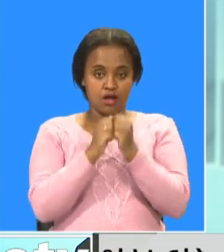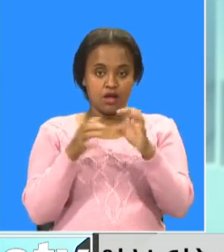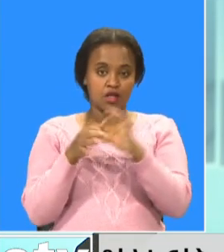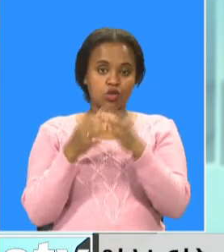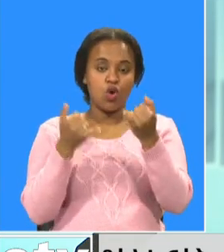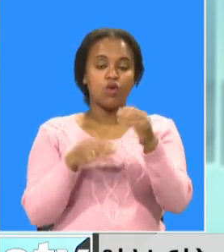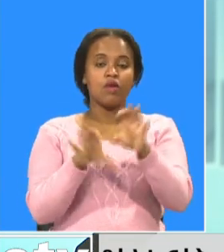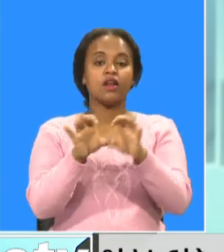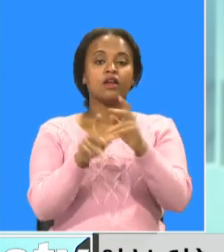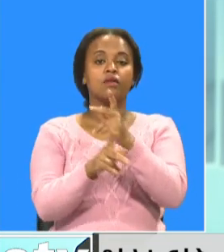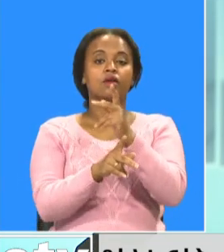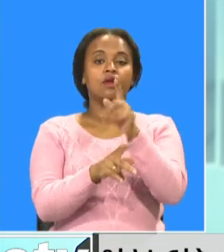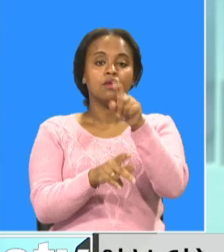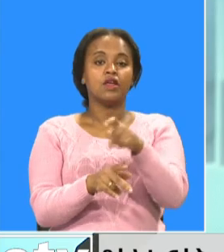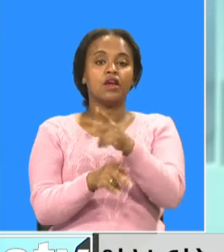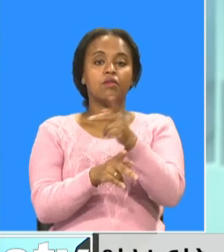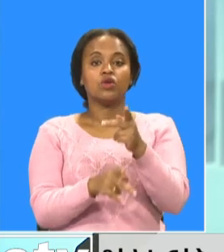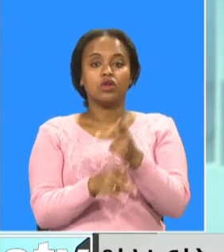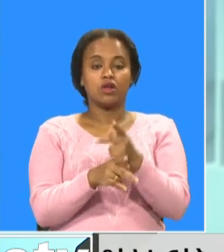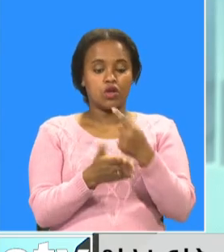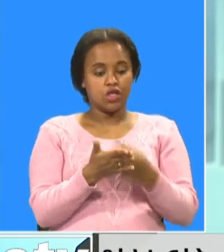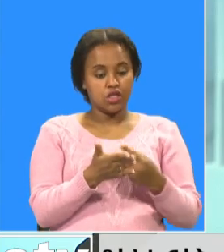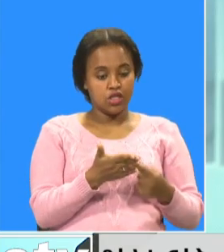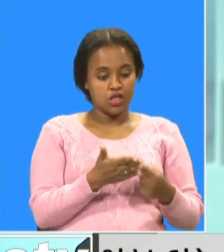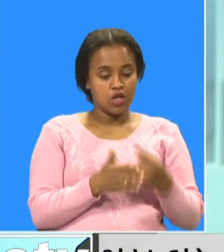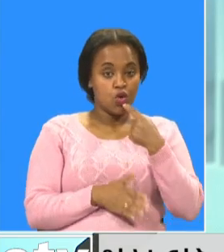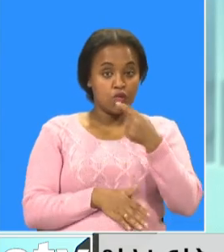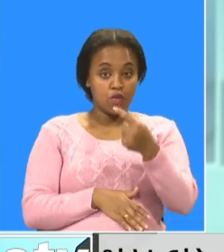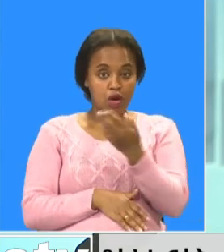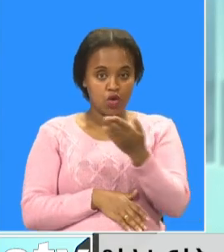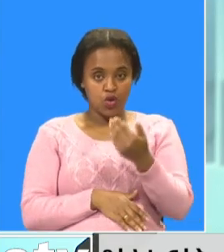ዲያደርግ የሚገባው ጥንቃቄ እነዚህ ነገሮች ናቸው የሚባሉ ነገሮች ካሉ